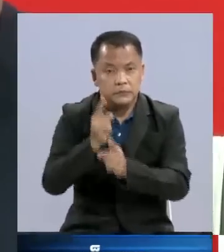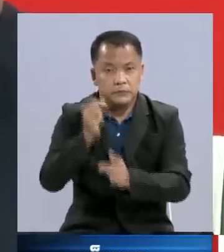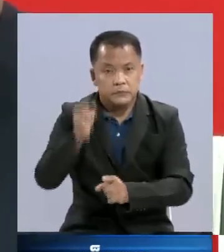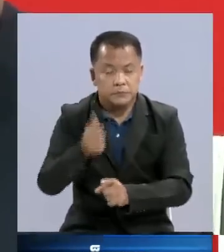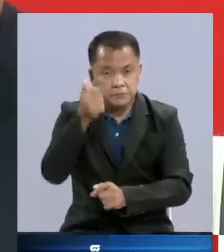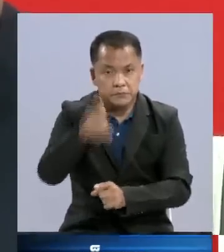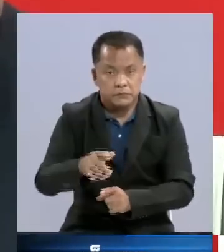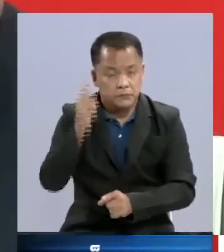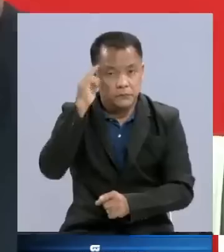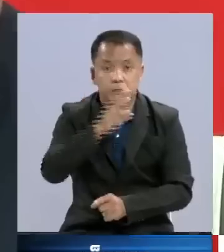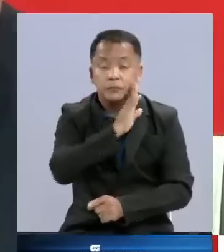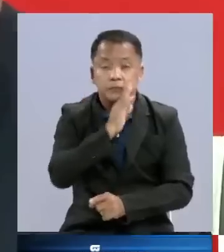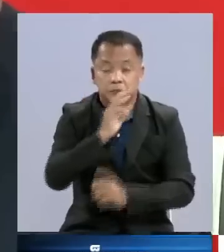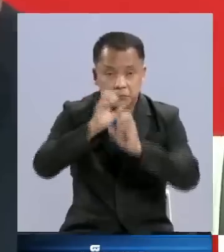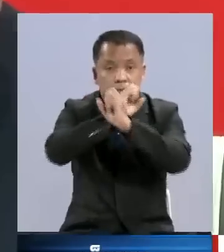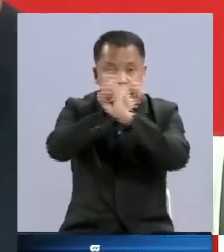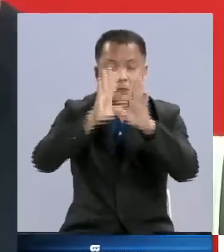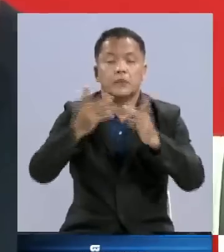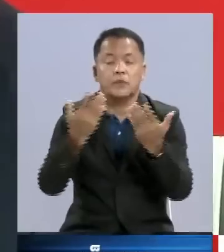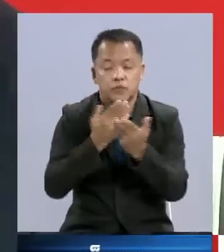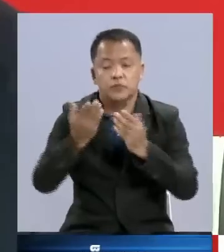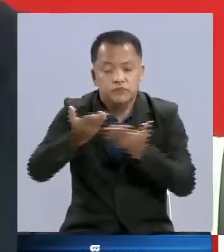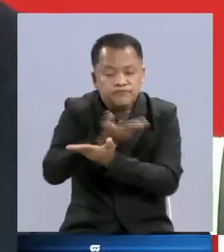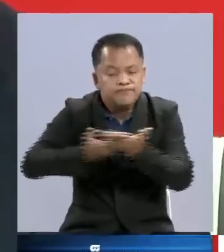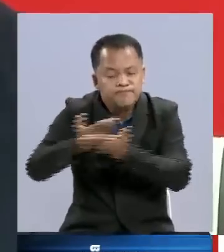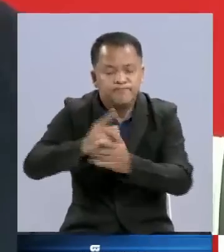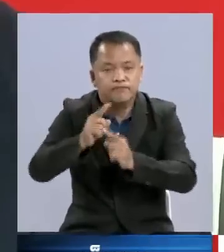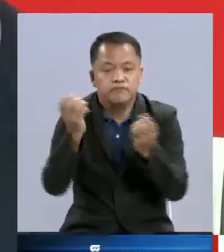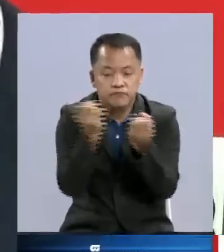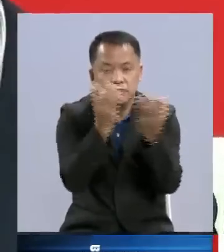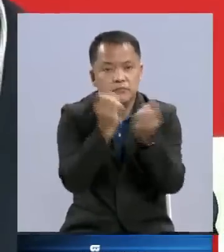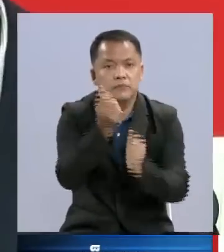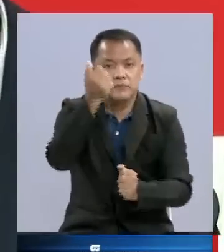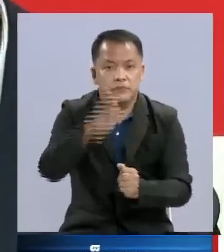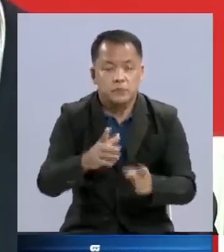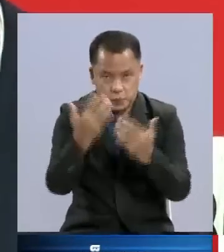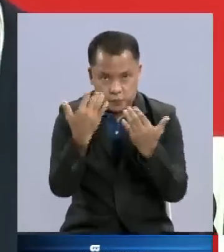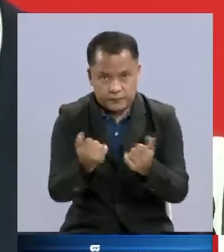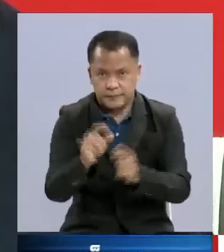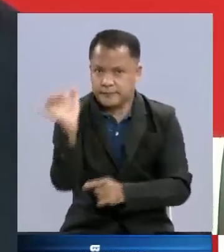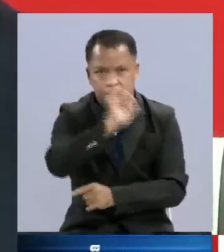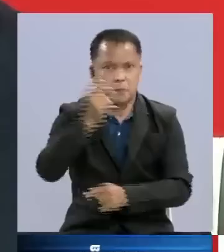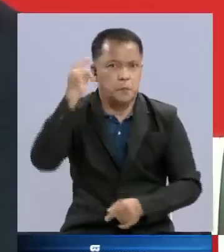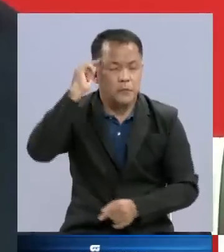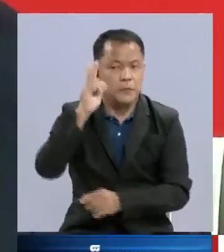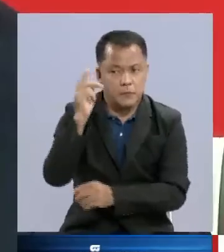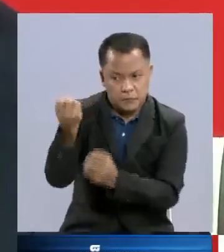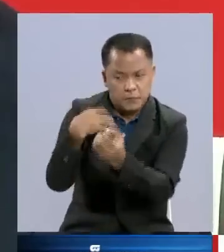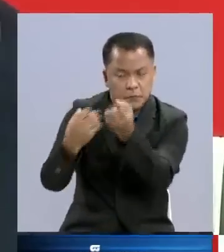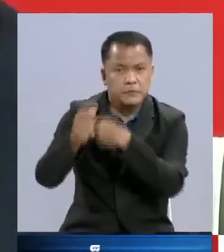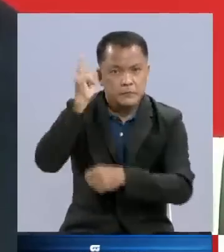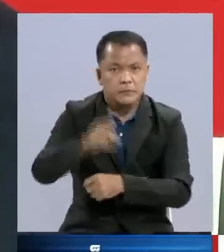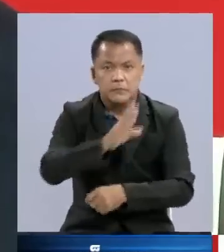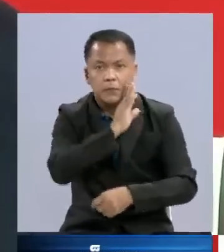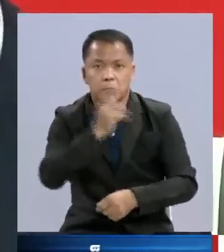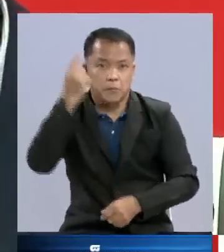ปล่าถ้ามีอะไรชัดเจนค่อยหารือกันว่าสุดท้ายแล้วมันจะกระทบหรือไม่วันนี้เนี่ยยังไม่รู้ข่าวว่าจริงเท็